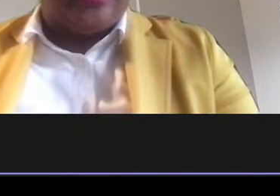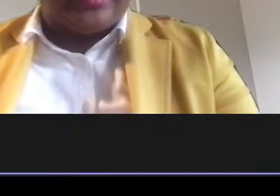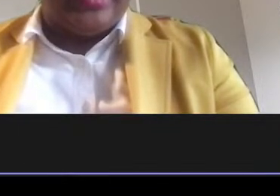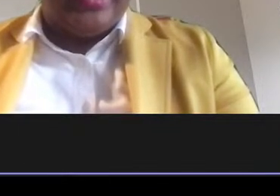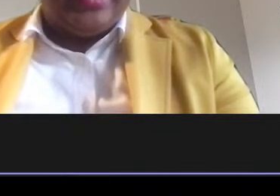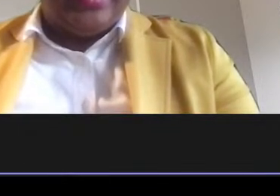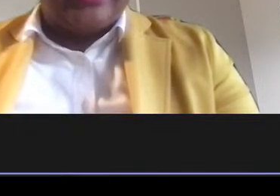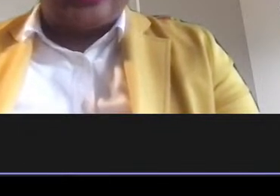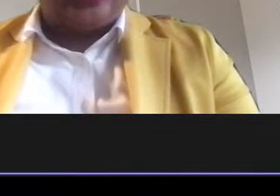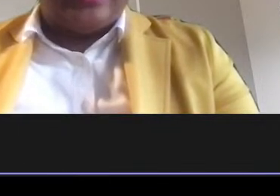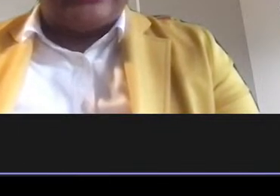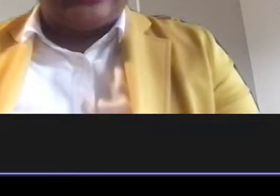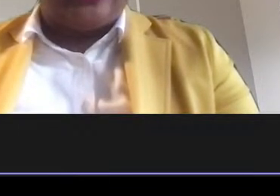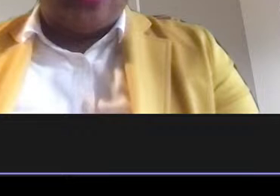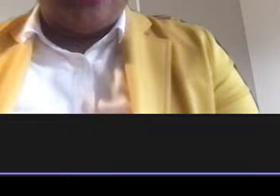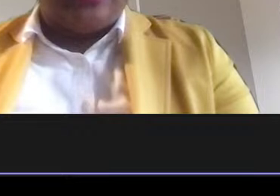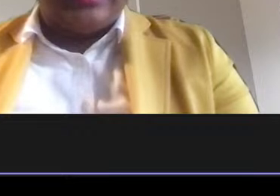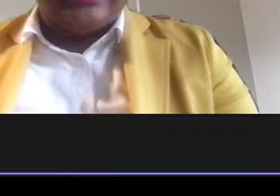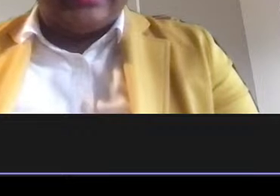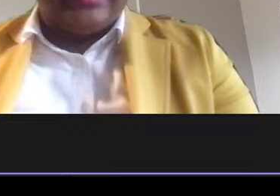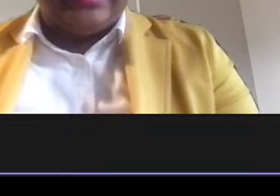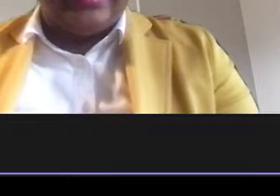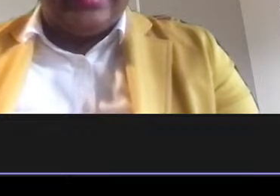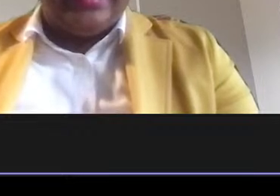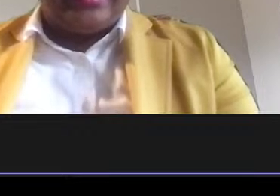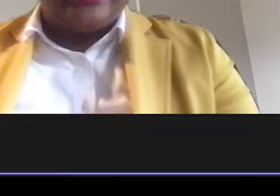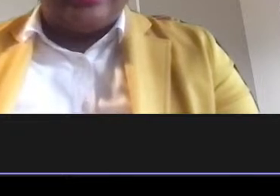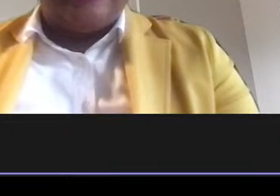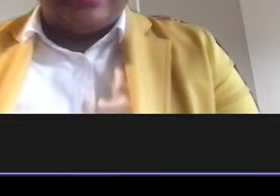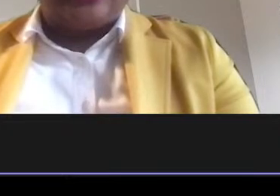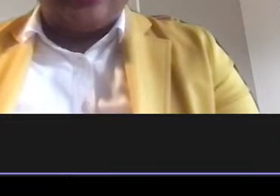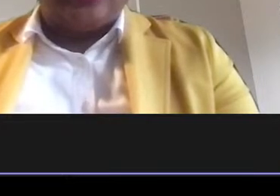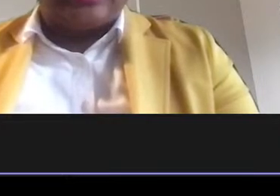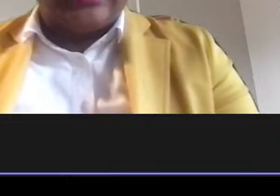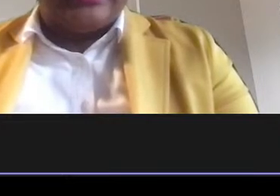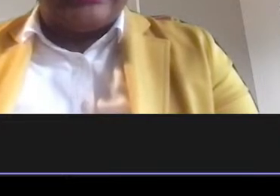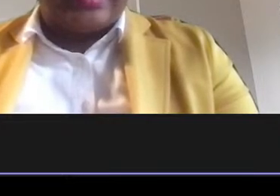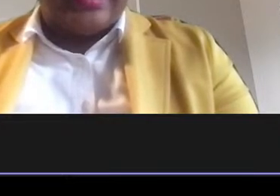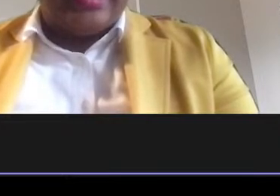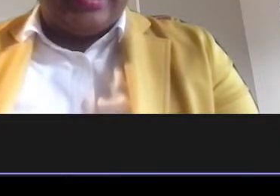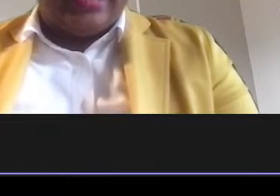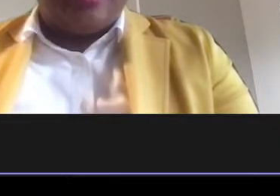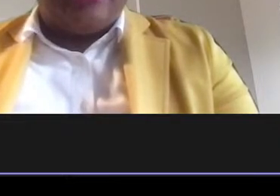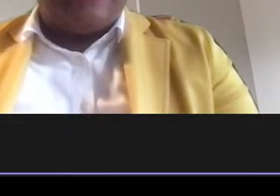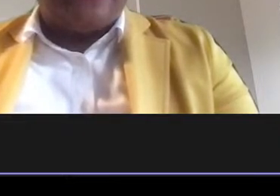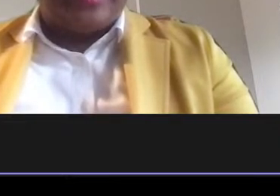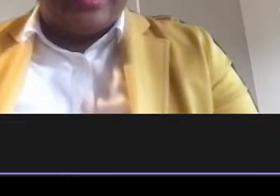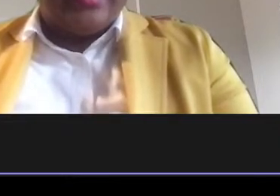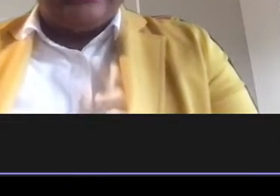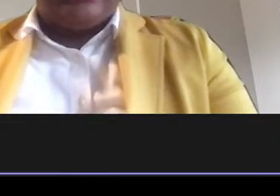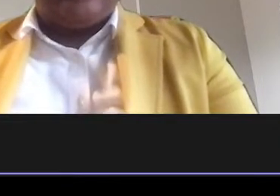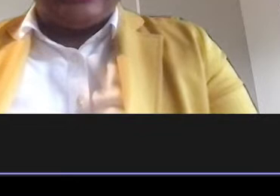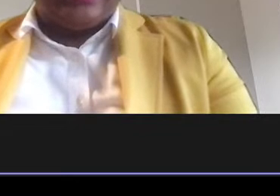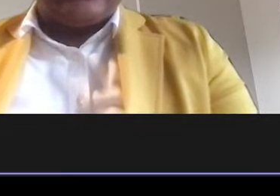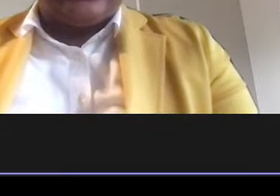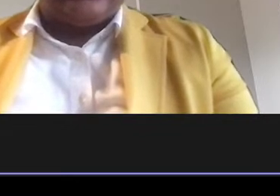imindeni yonke eyashiywa izihlobo kule nhlekelele, kanye namazwi yokuqinisa labo abafuna nanamhlanje